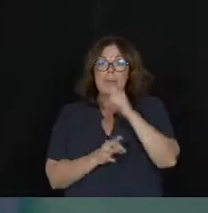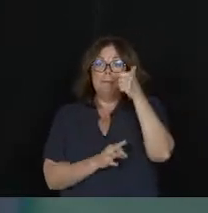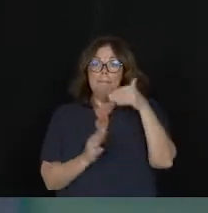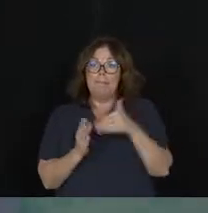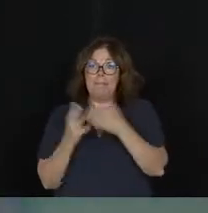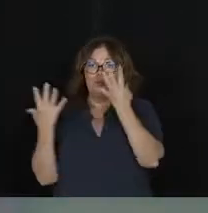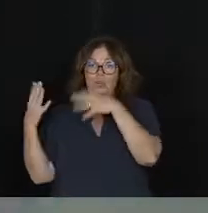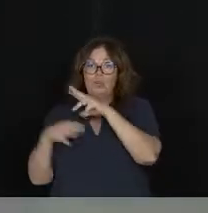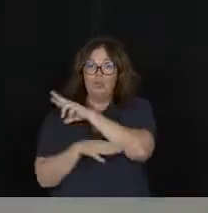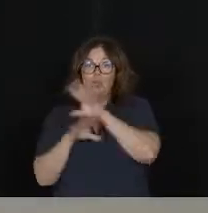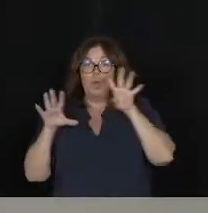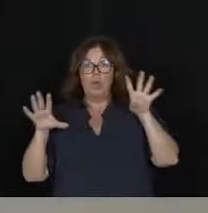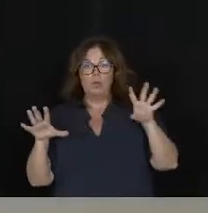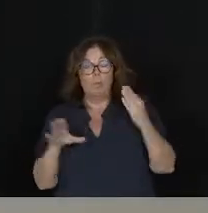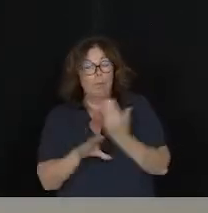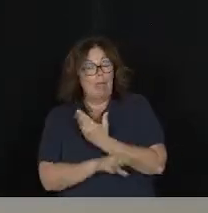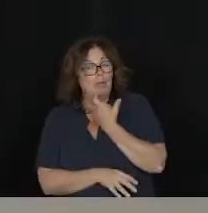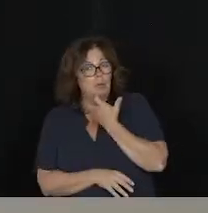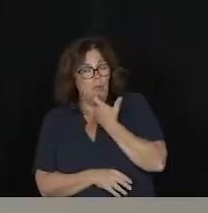populations